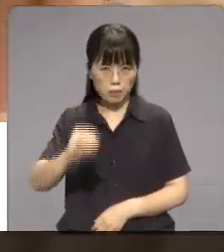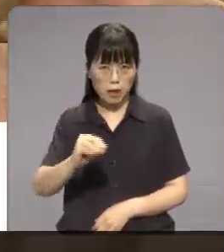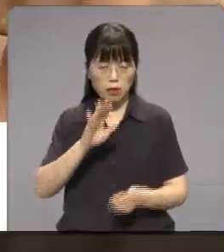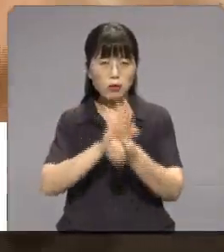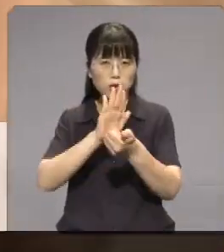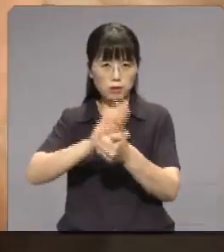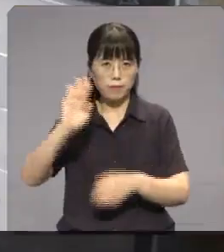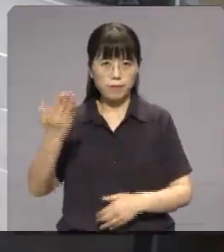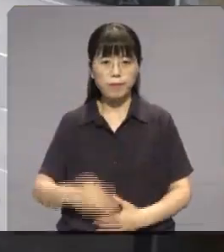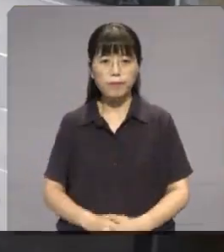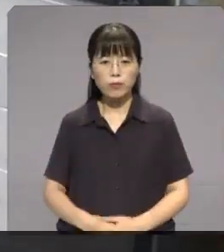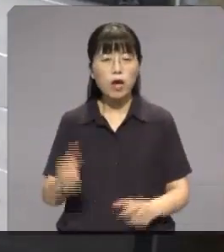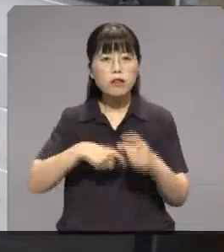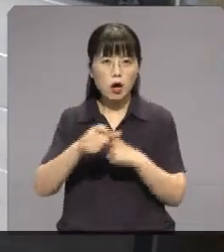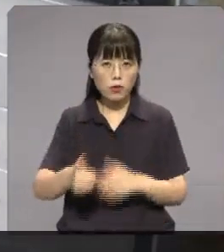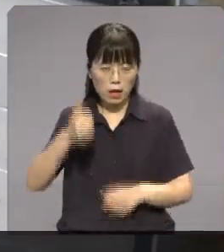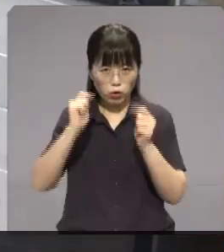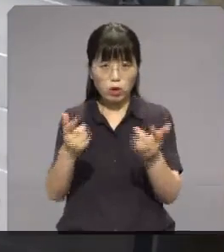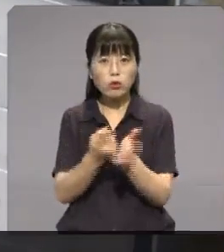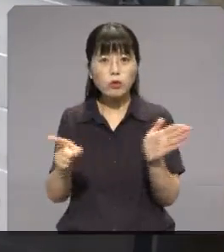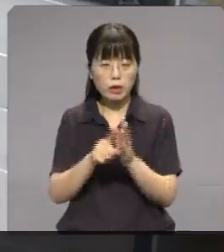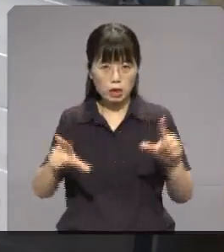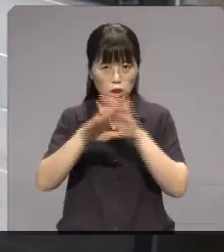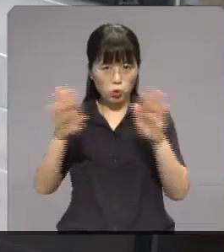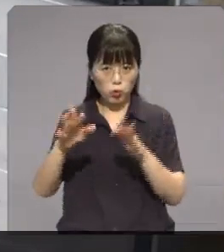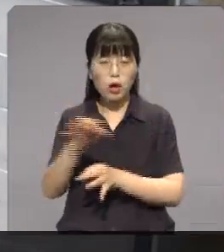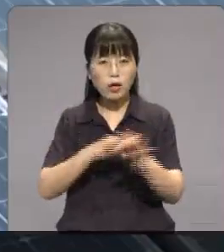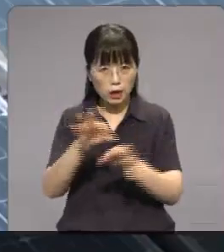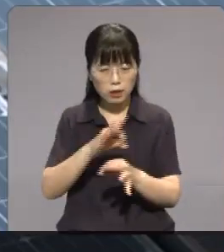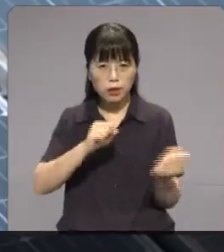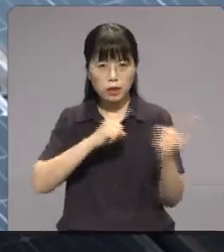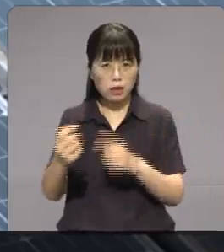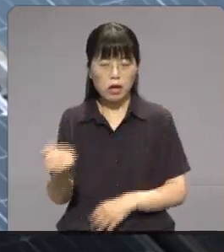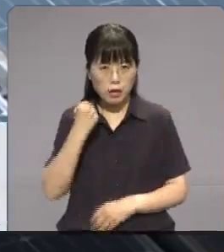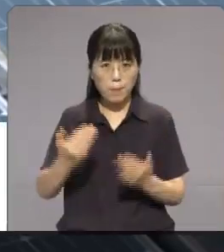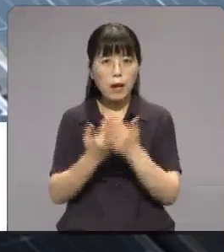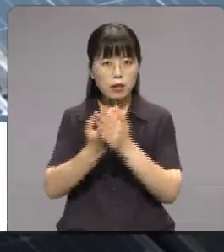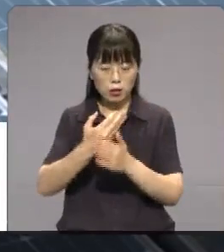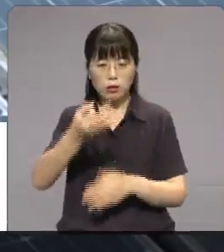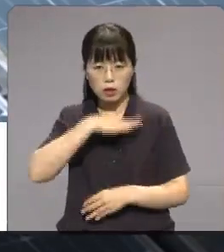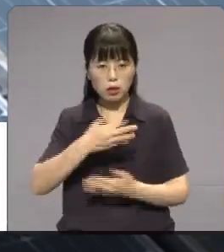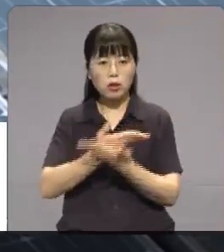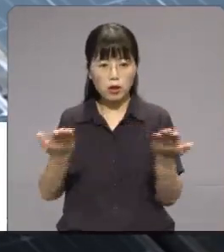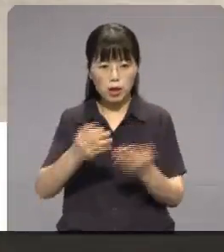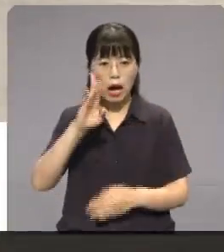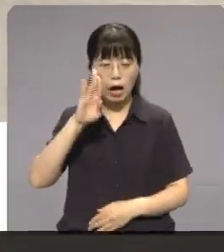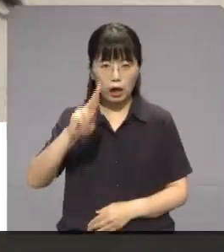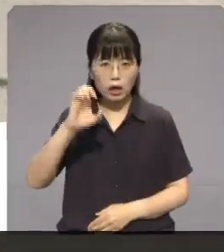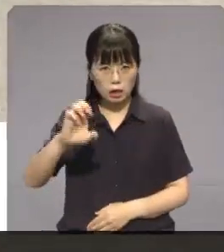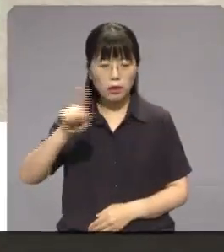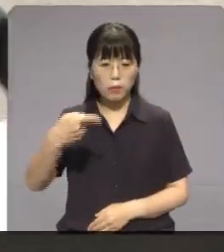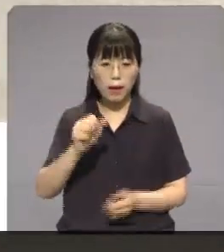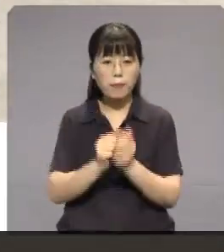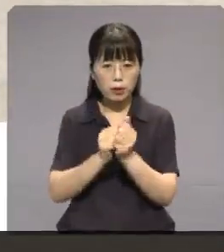원까지 지원합니다. 더 나은 기회를 위한 기후 경제에선 재생에너지 발전 이익을 공유하는 아리백 펀드,